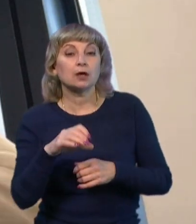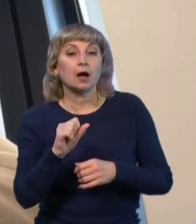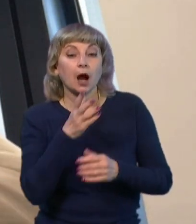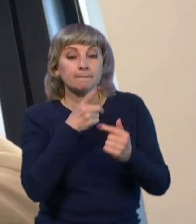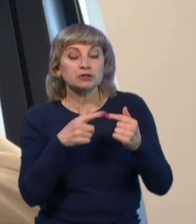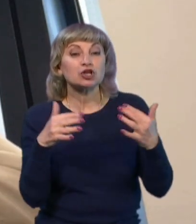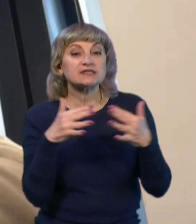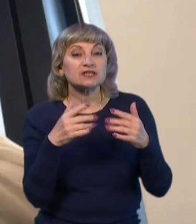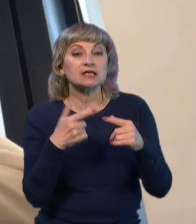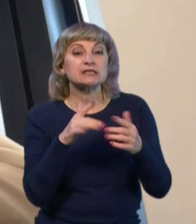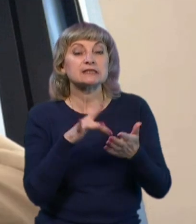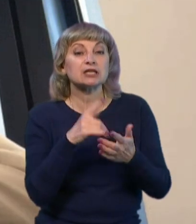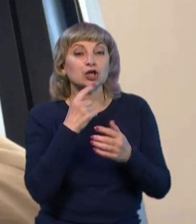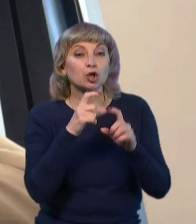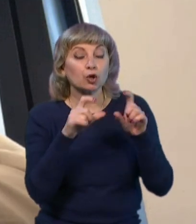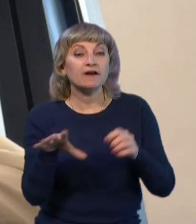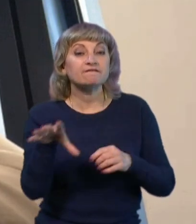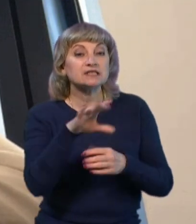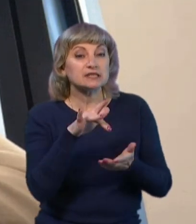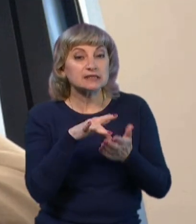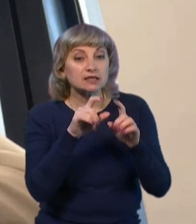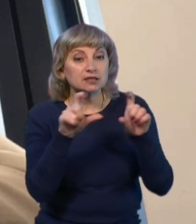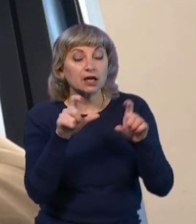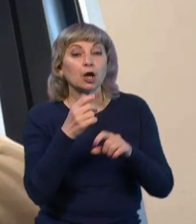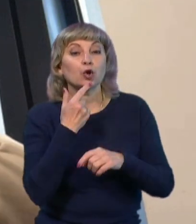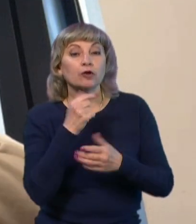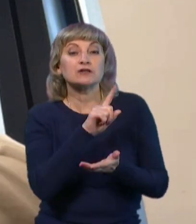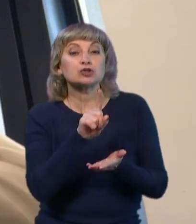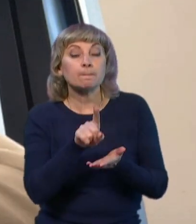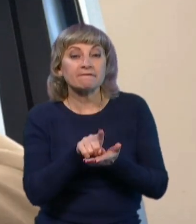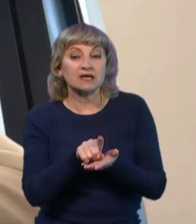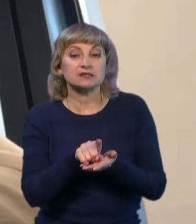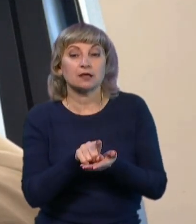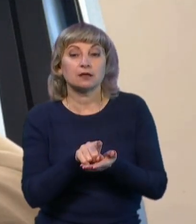час війни центри крові, всі центри крові зобов'язані